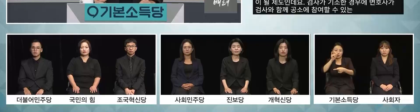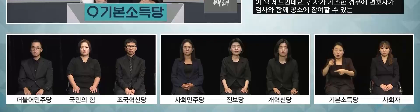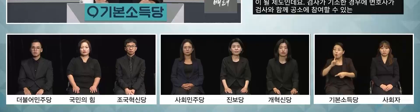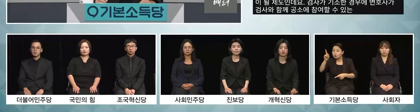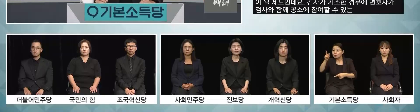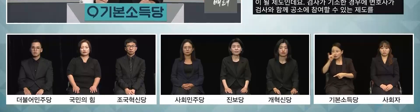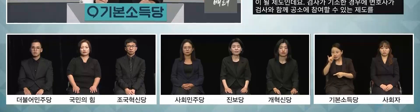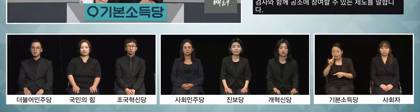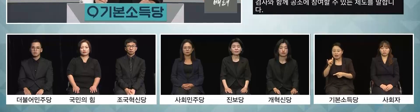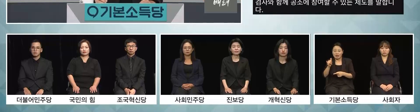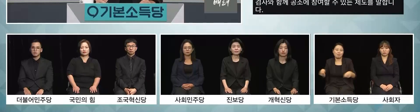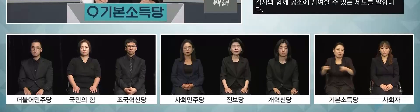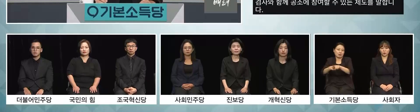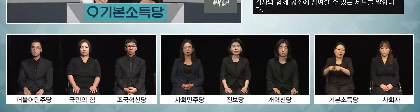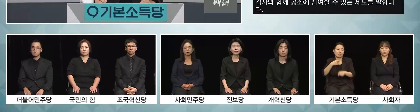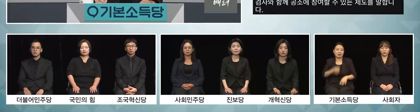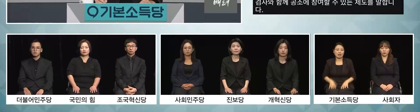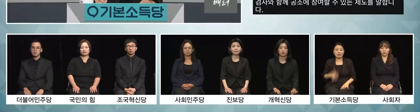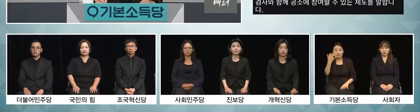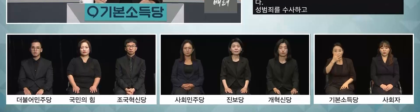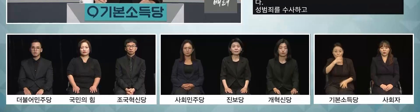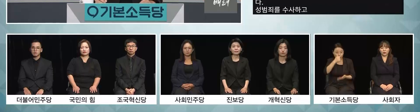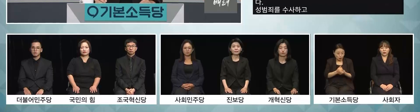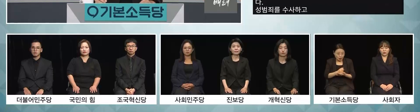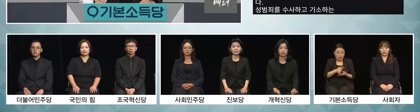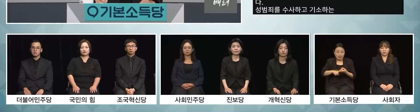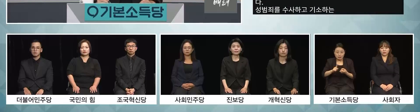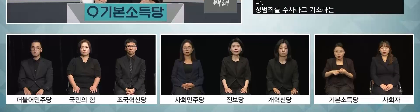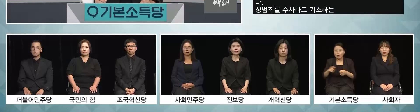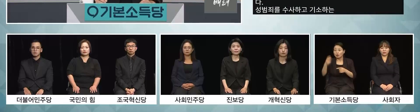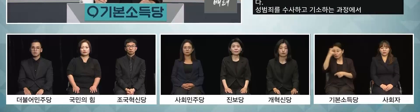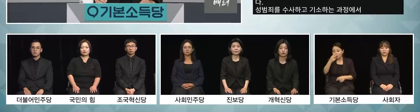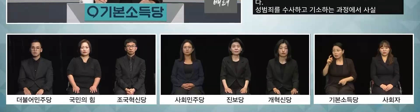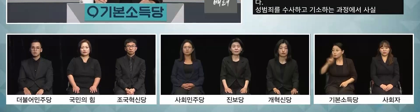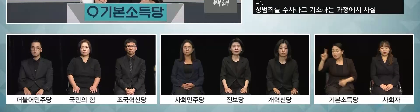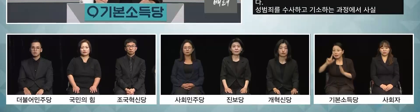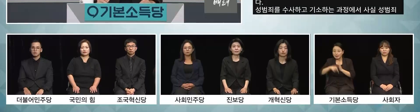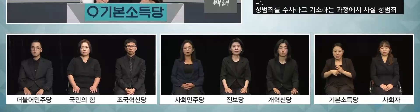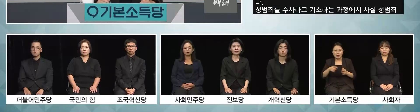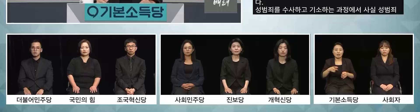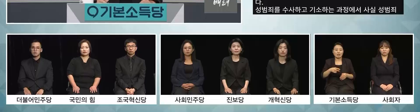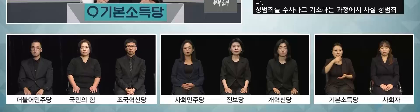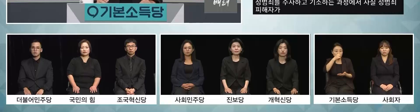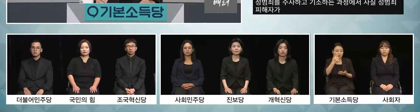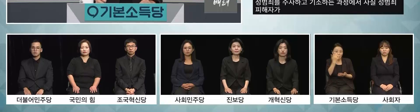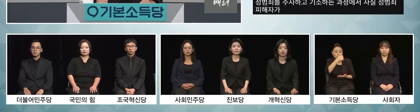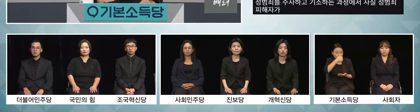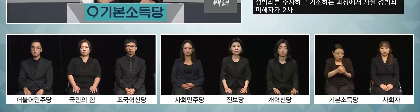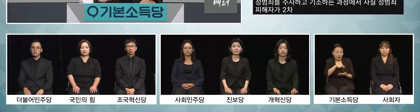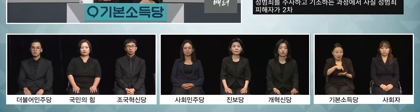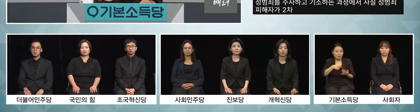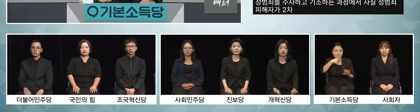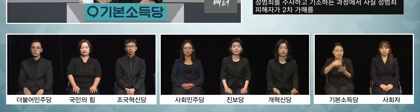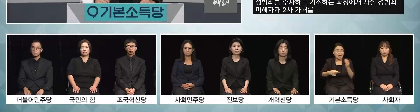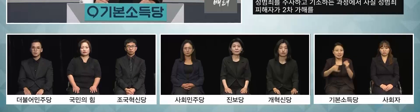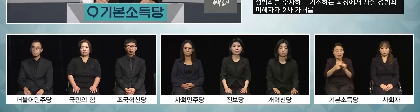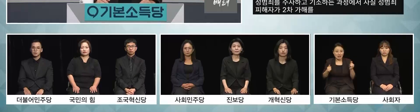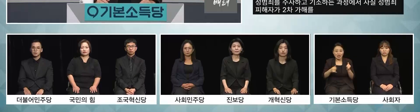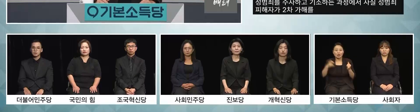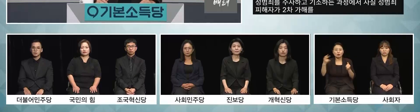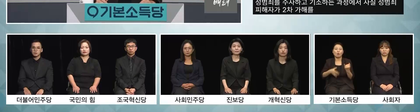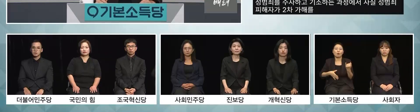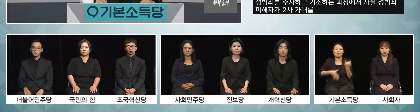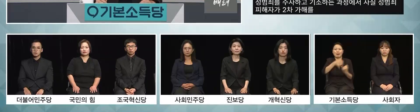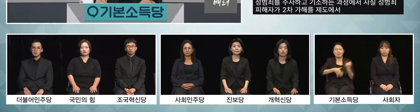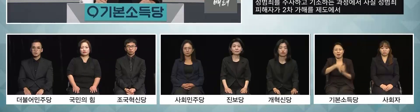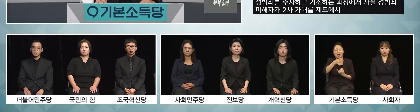말합니다. 성범죄를 수사하고 기소하는 과정에서 사실 성범죄 피해자가 2차 가해를 사법 제도에서